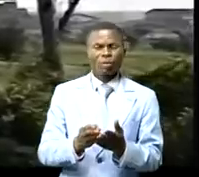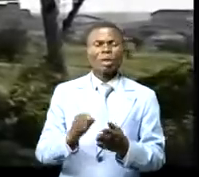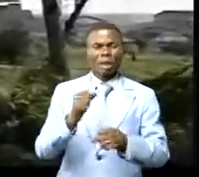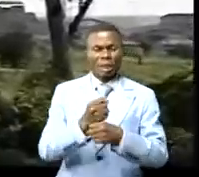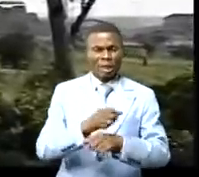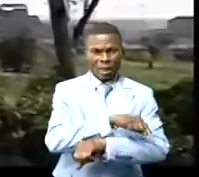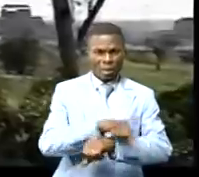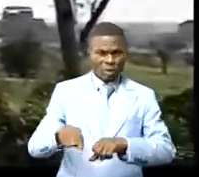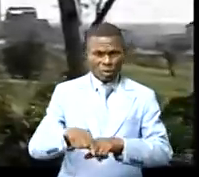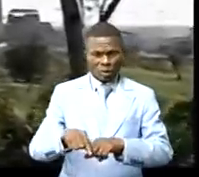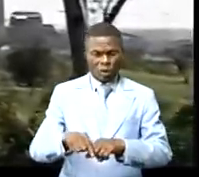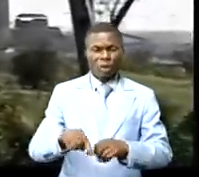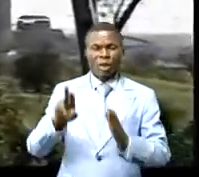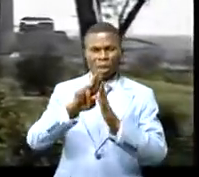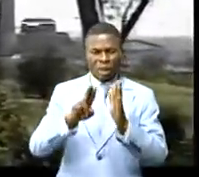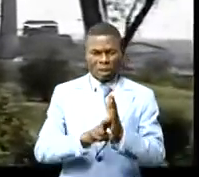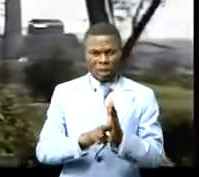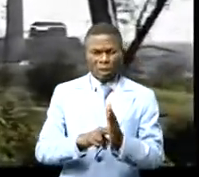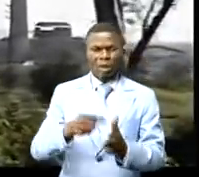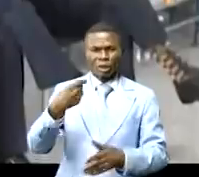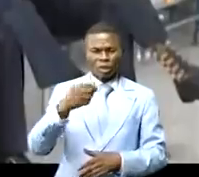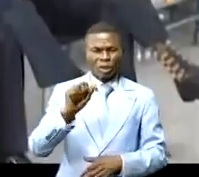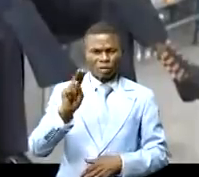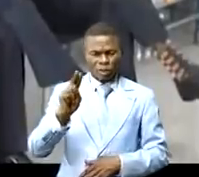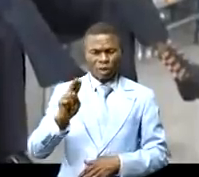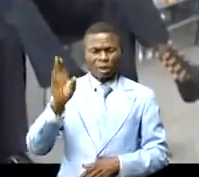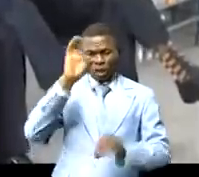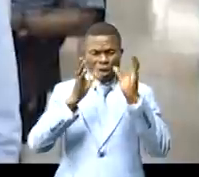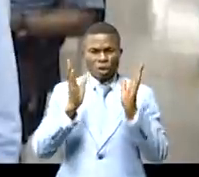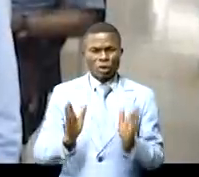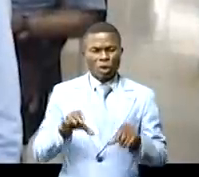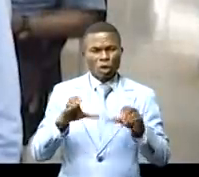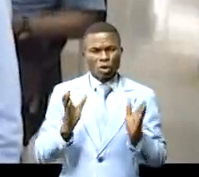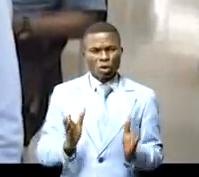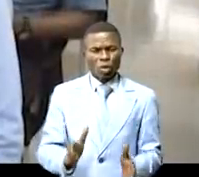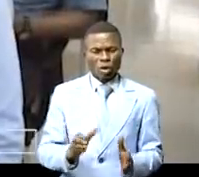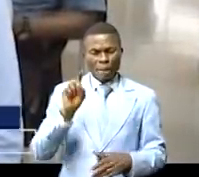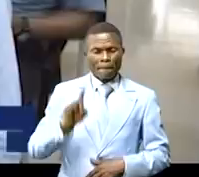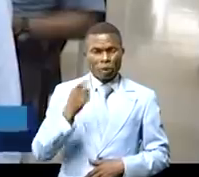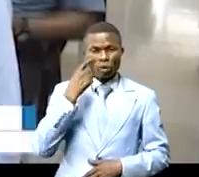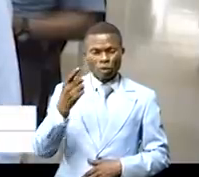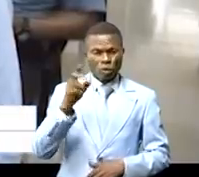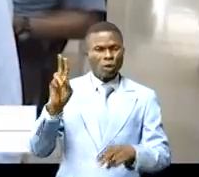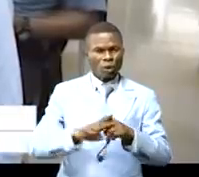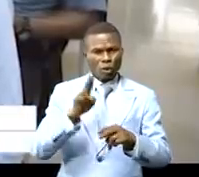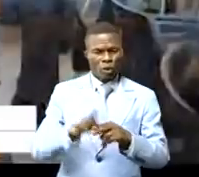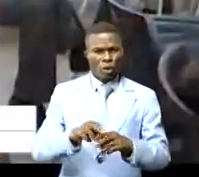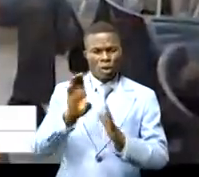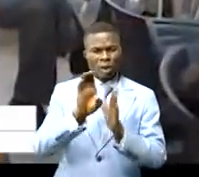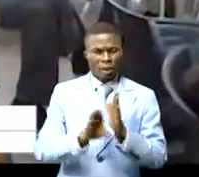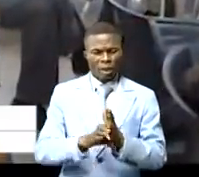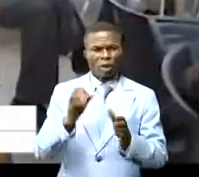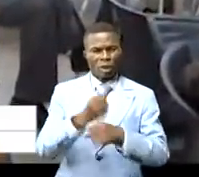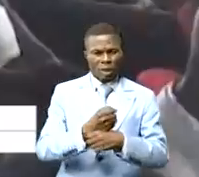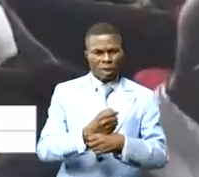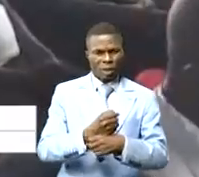installation de ces instruments de régulation de la joint venture, ces hommes de science congolais caressent les vœux de voir l'application de meilleures conditions